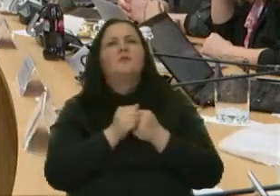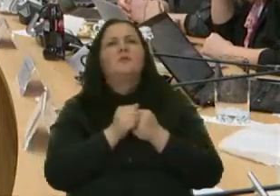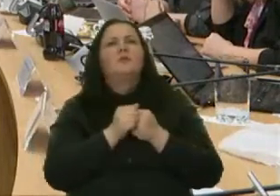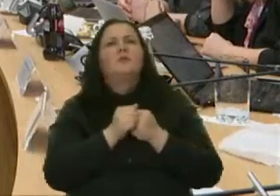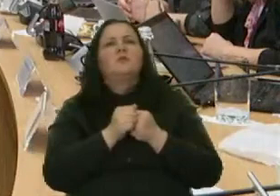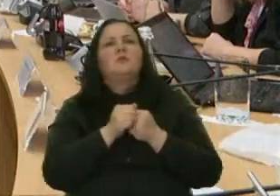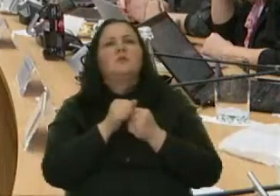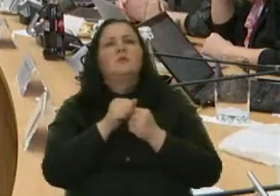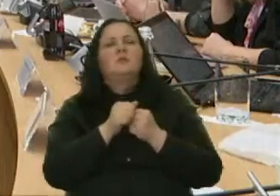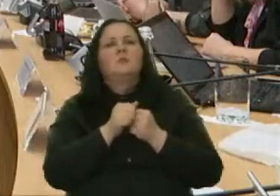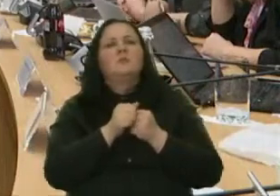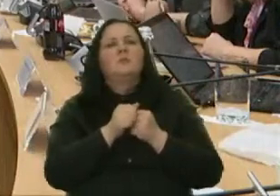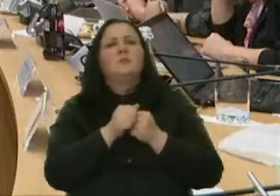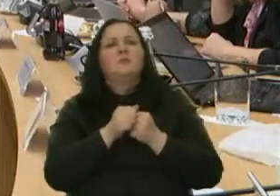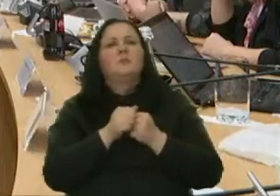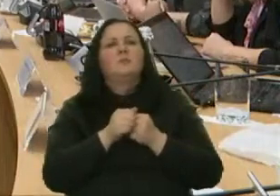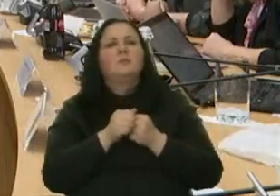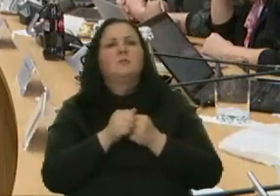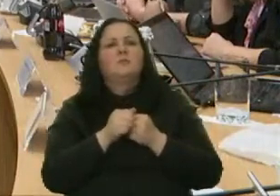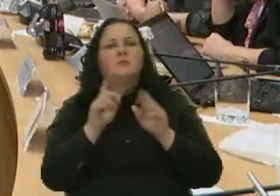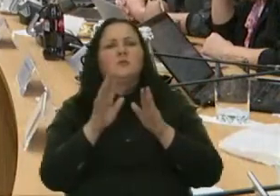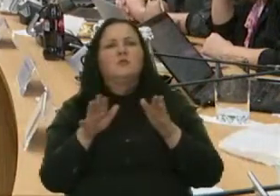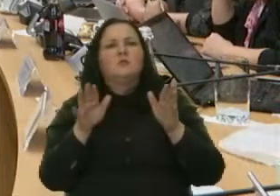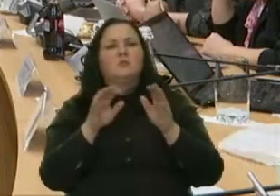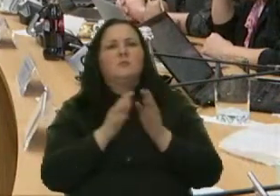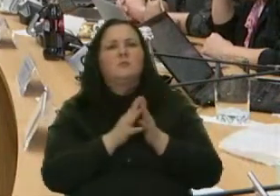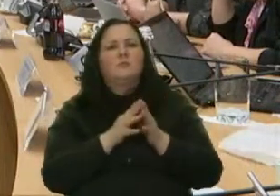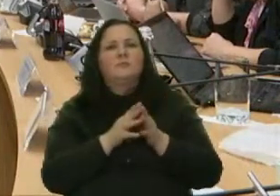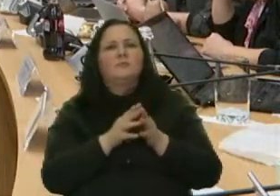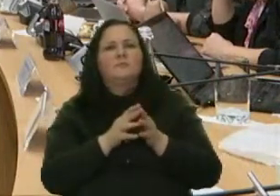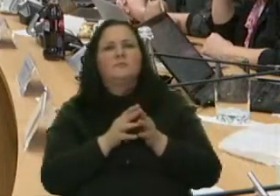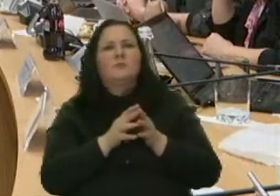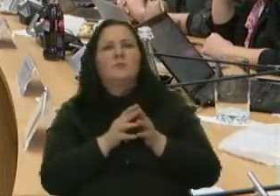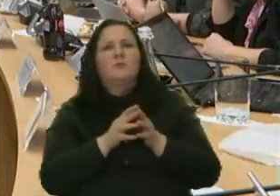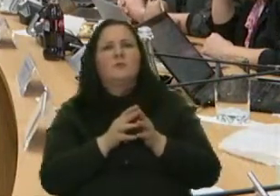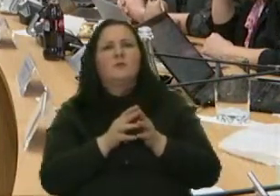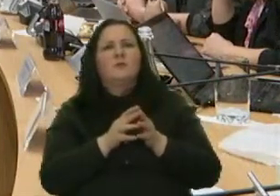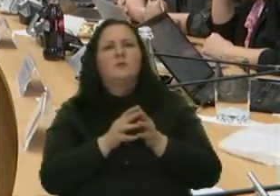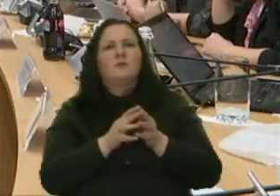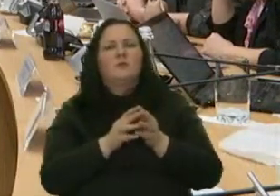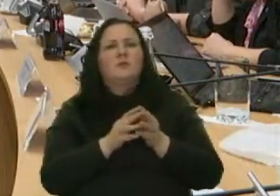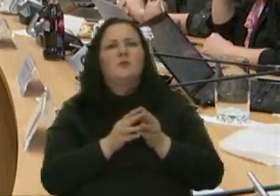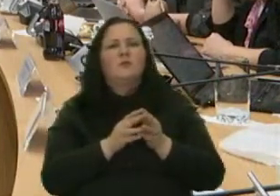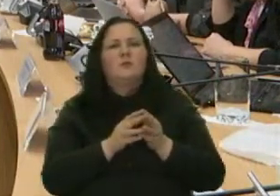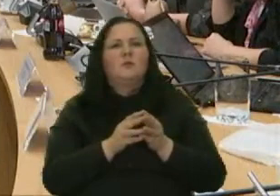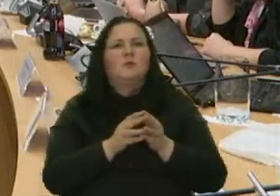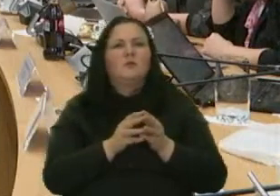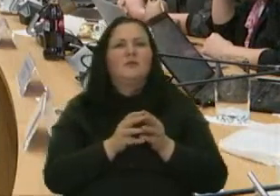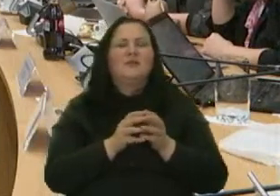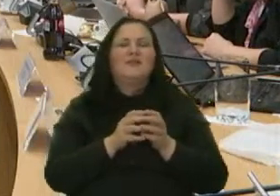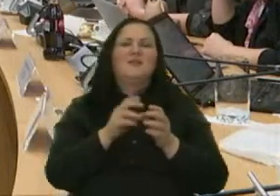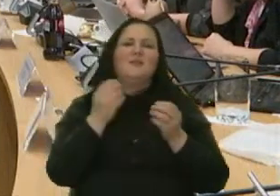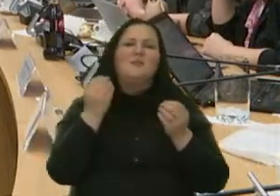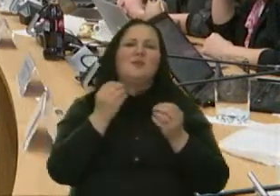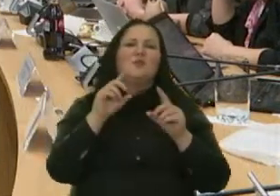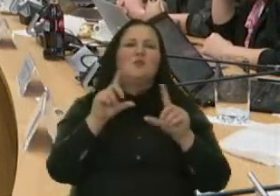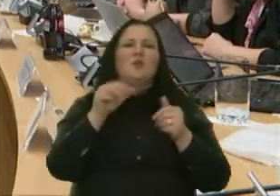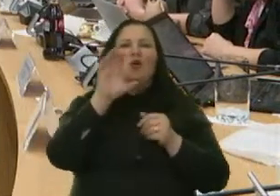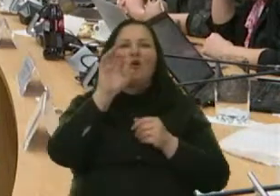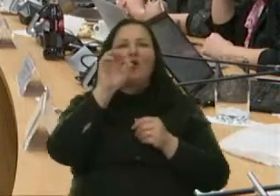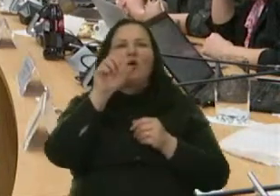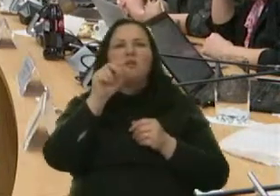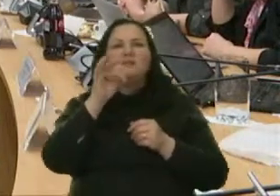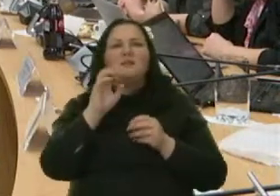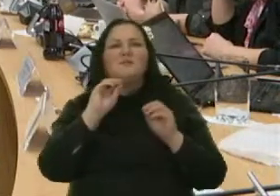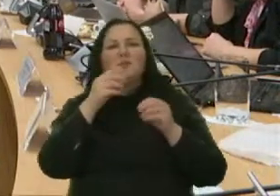constantea în regulă Mulțumesc O să vă rog să la Domnul constantea Nu se pune două pentru că a adus egalul de la Craiova